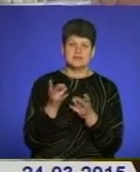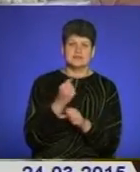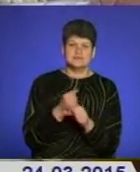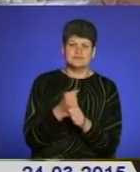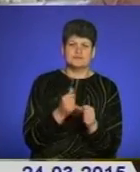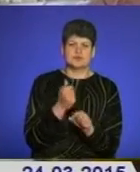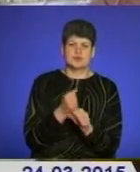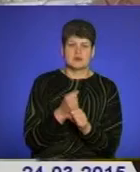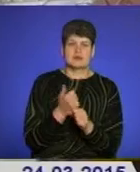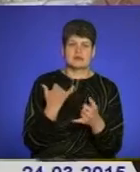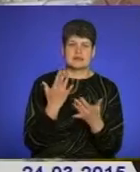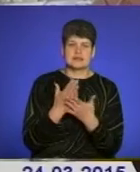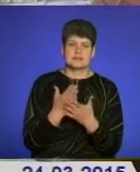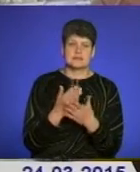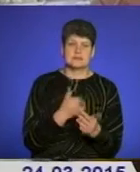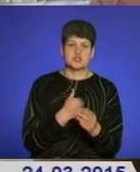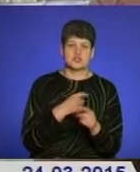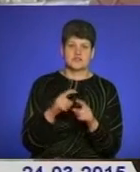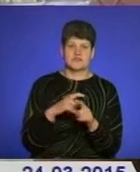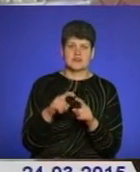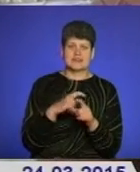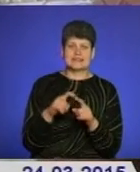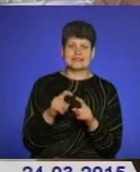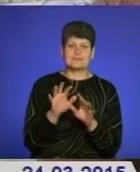що є зараз бажання варити решітки для